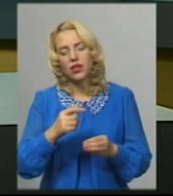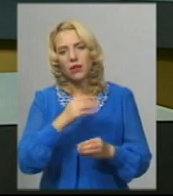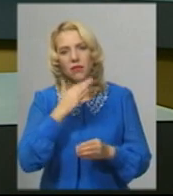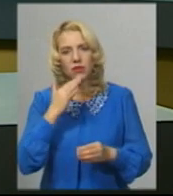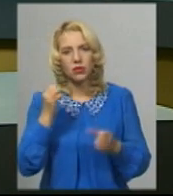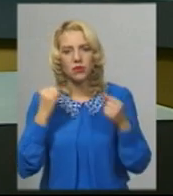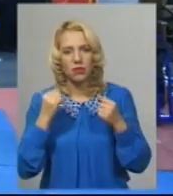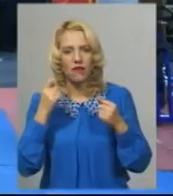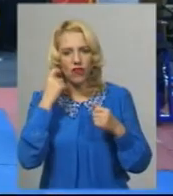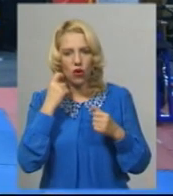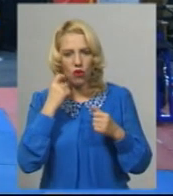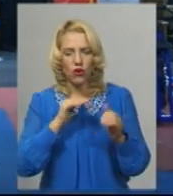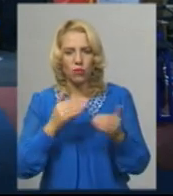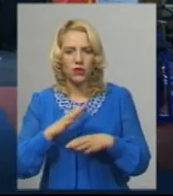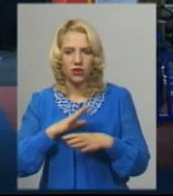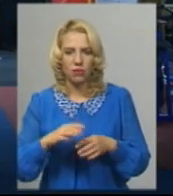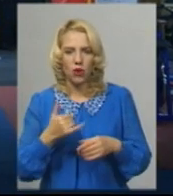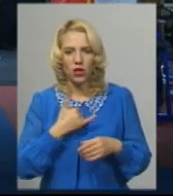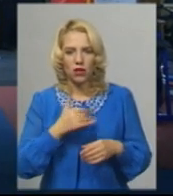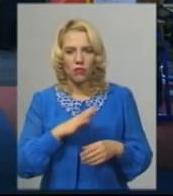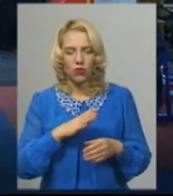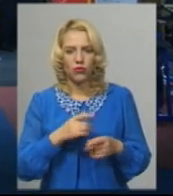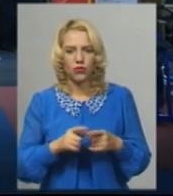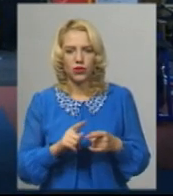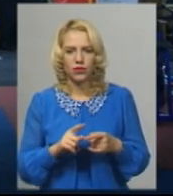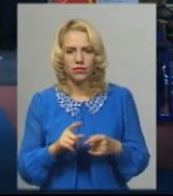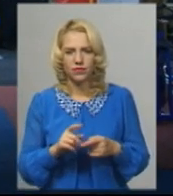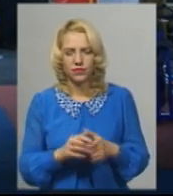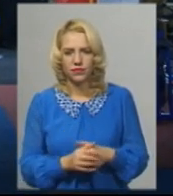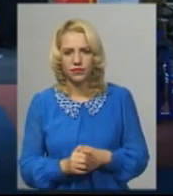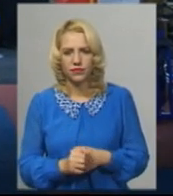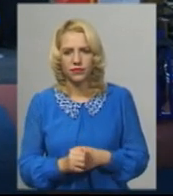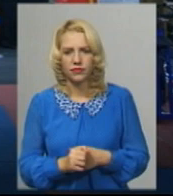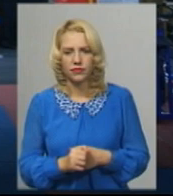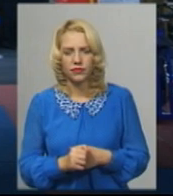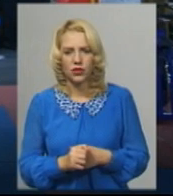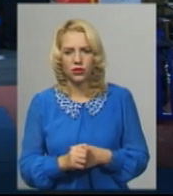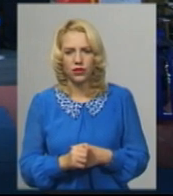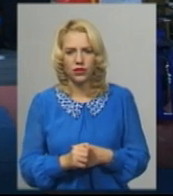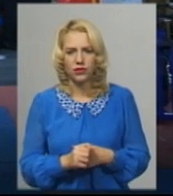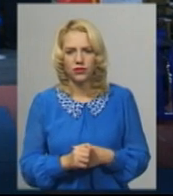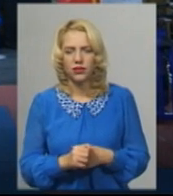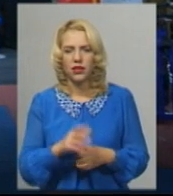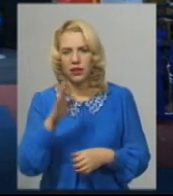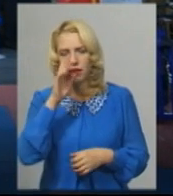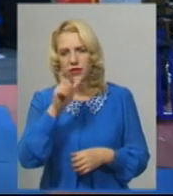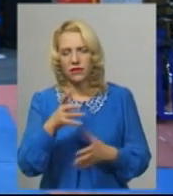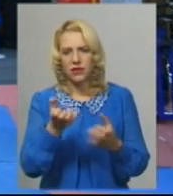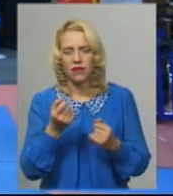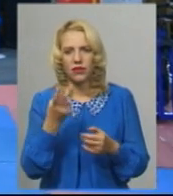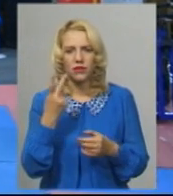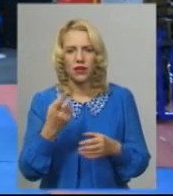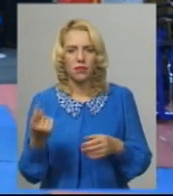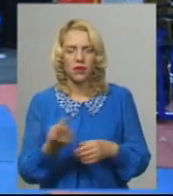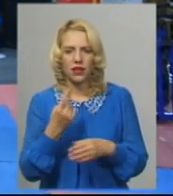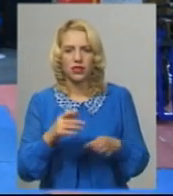було. Саме старший у нас був, виступав наш охоронник Ігор Керет, йому 21 рік. Він взяв два перших місця, в нього була